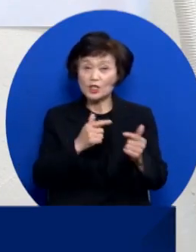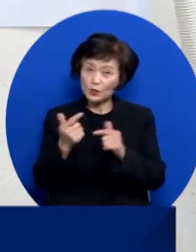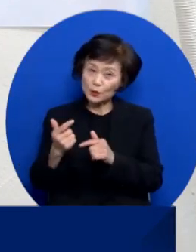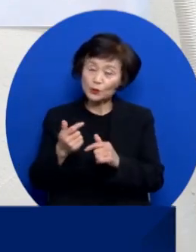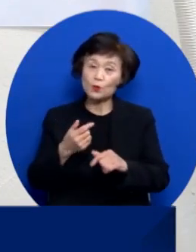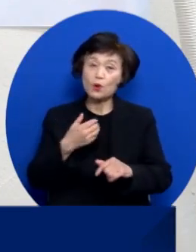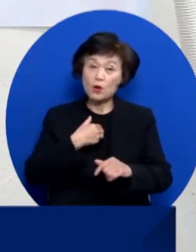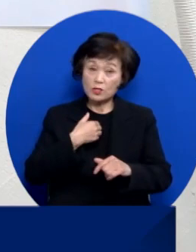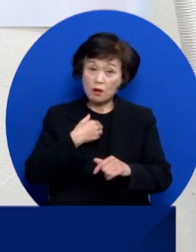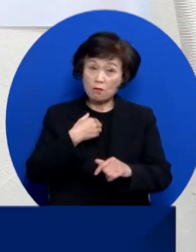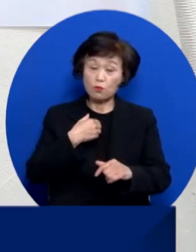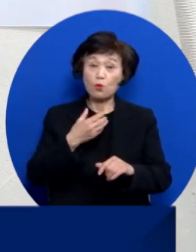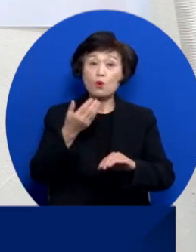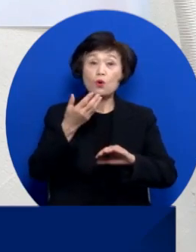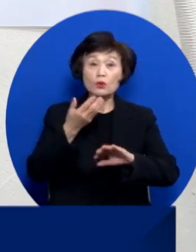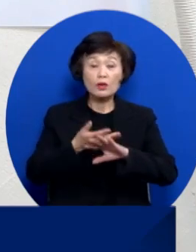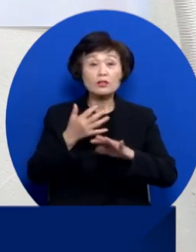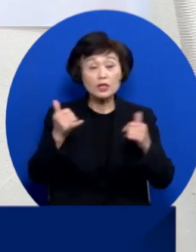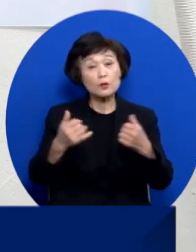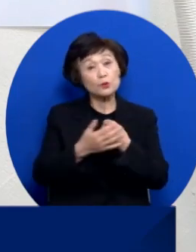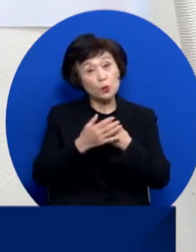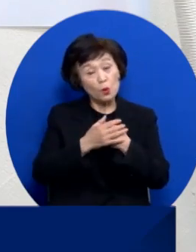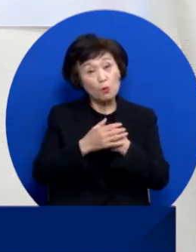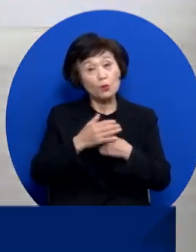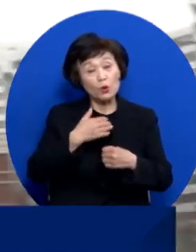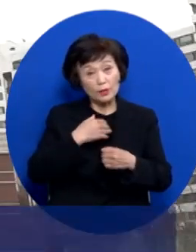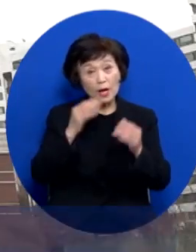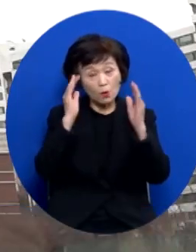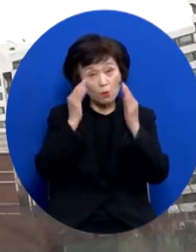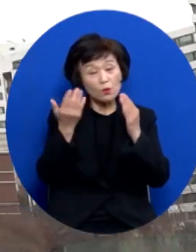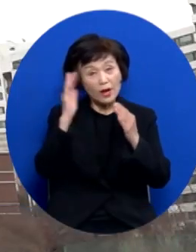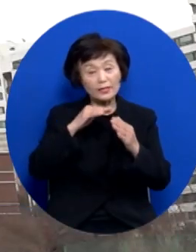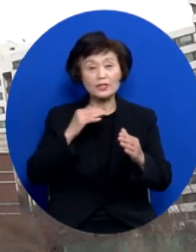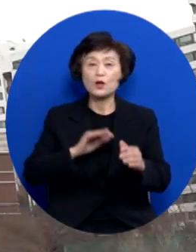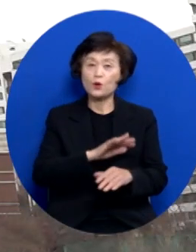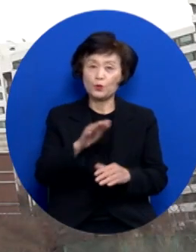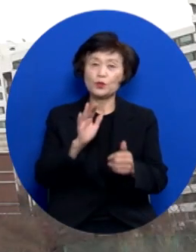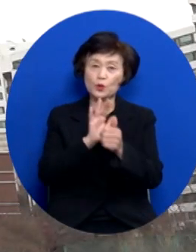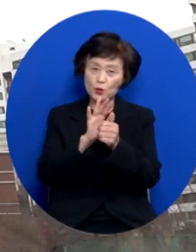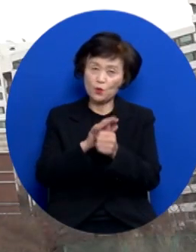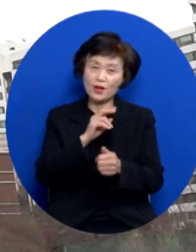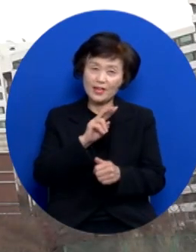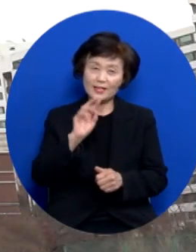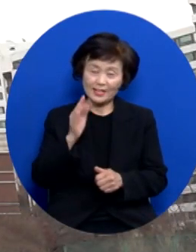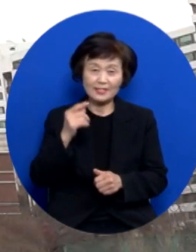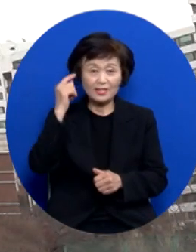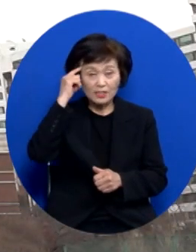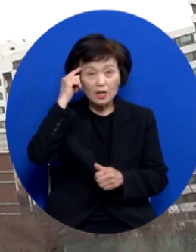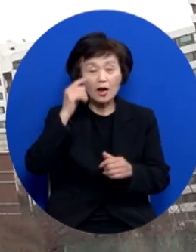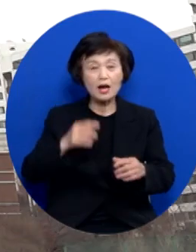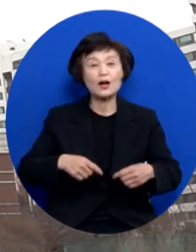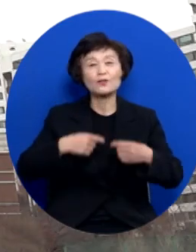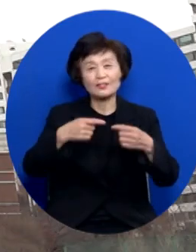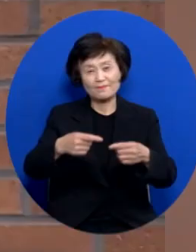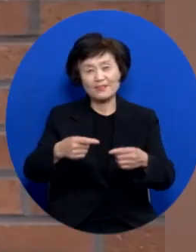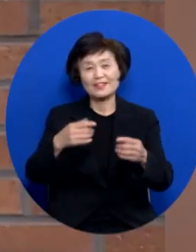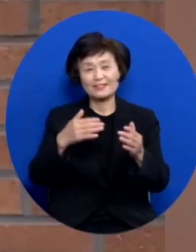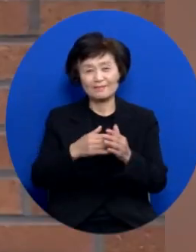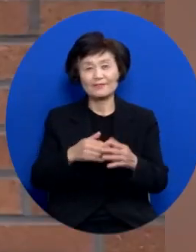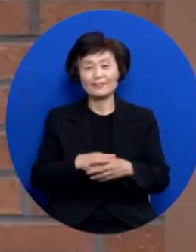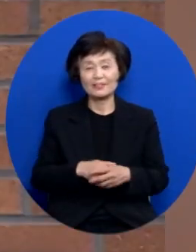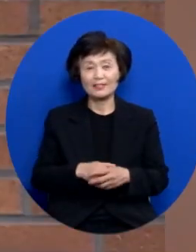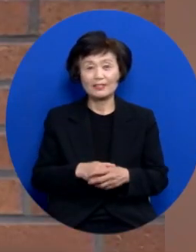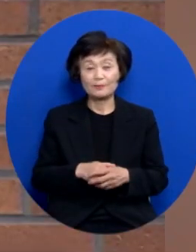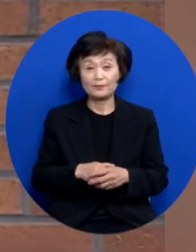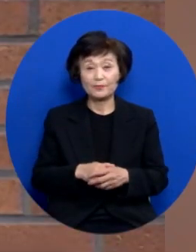된다. 되게 뜻깊고 보람이 있었습니다. 기독 대학들도 지원 행렬에 나서고 있습니다. 장로회